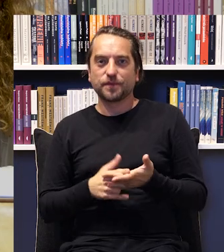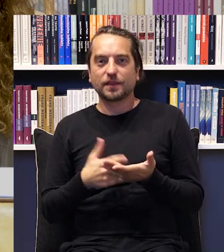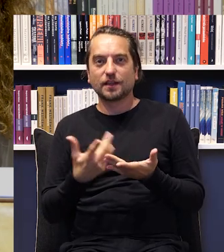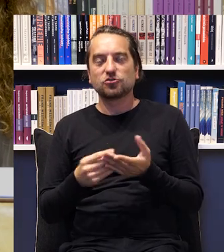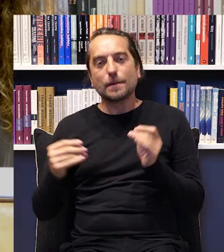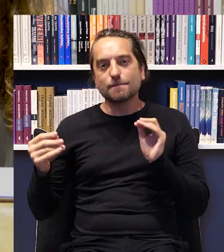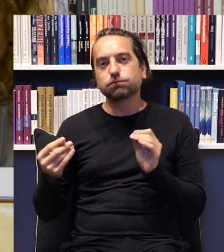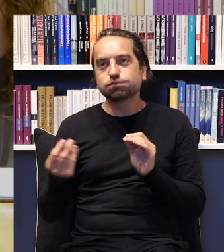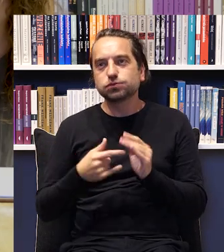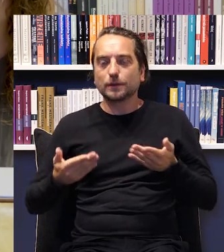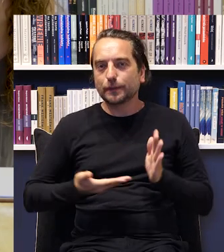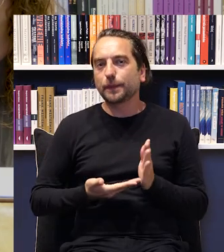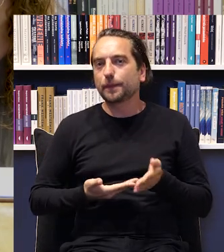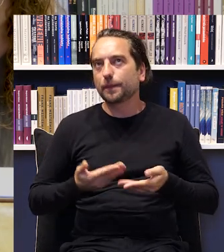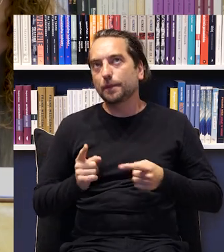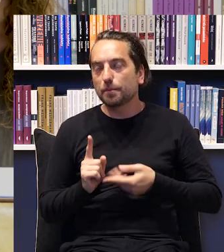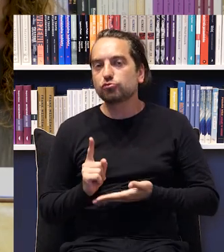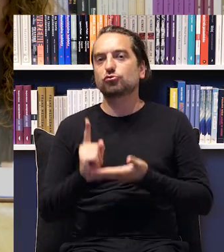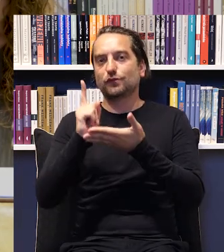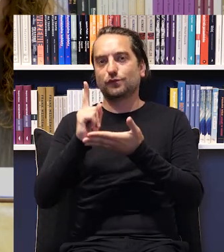w nogawce, doskonale podsumowuje.